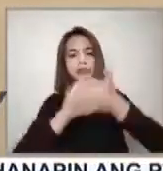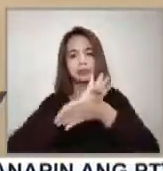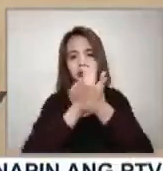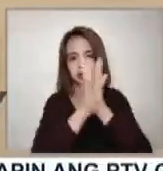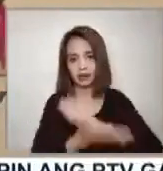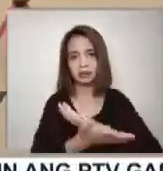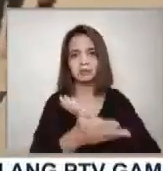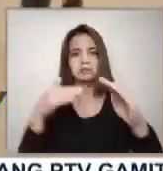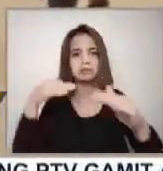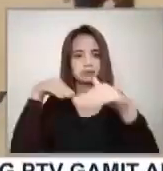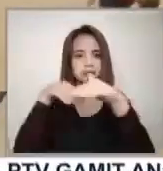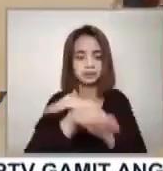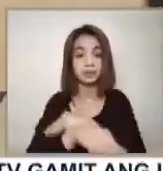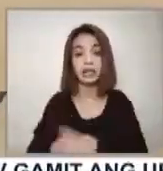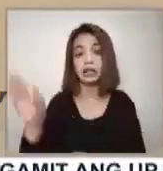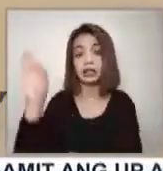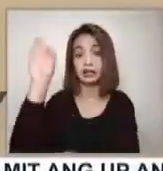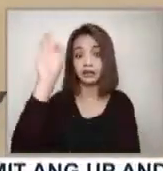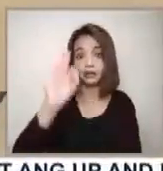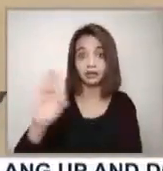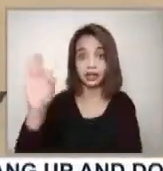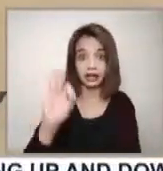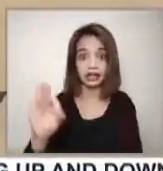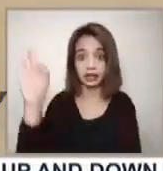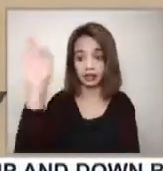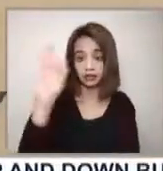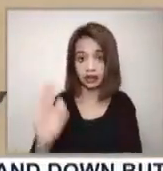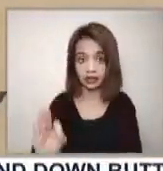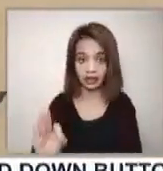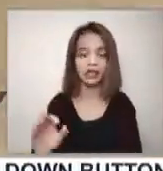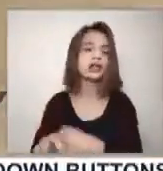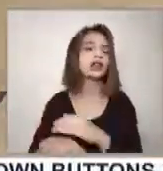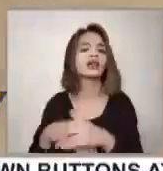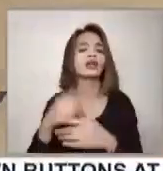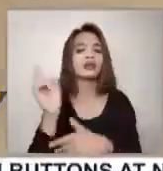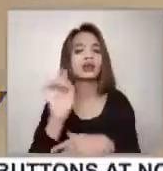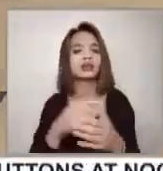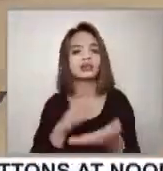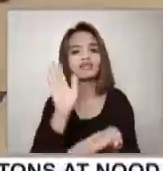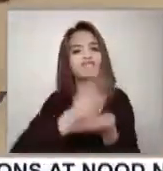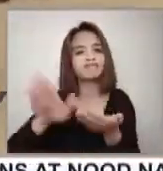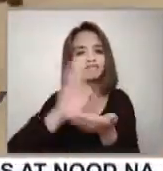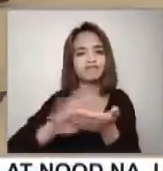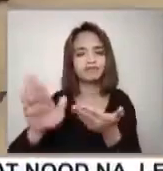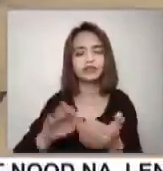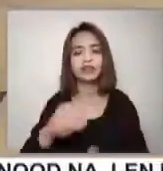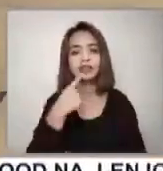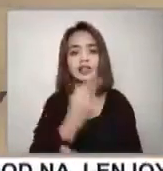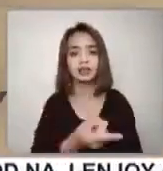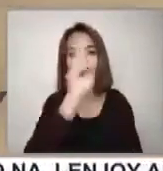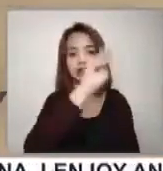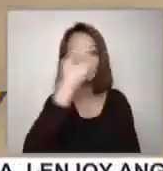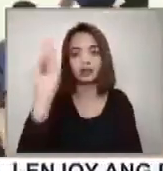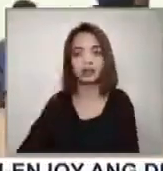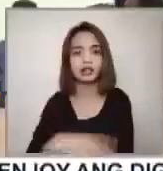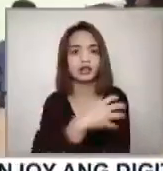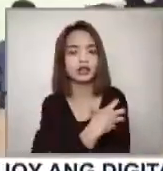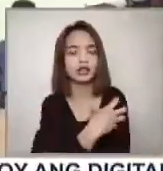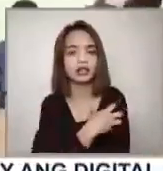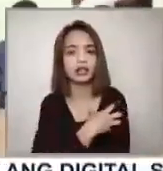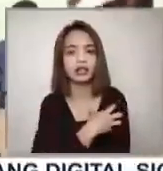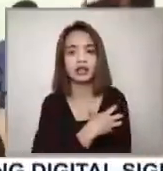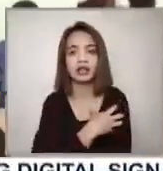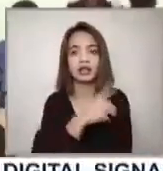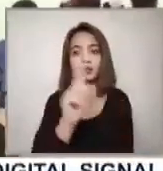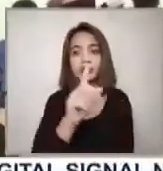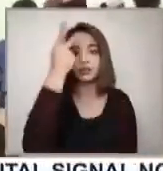Tuwing Biyernes naman ay sarado ang beach para sa pagsasagawa ng one-day maintenance. Ayon sa Manila Police District, layunin ng mga bagong